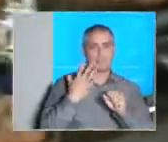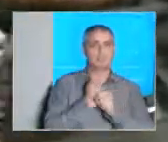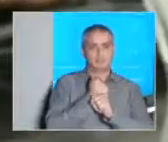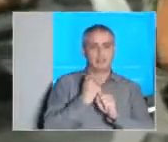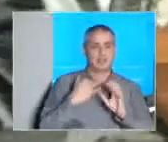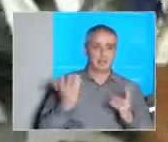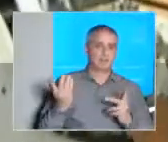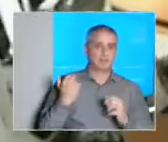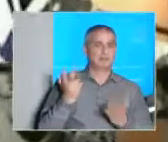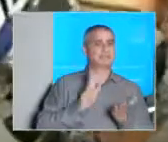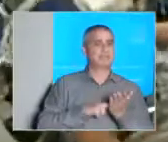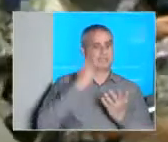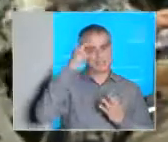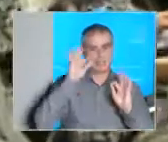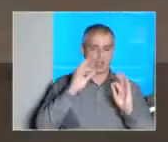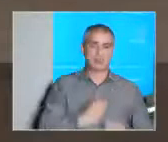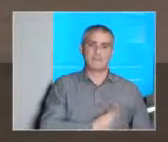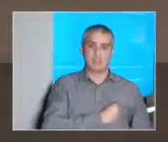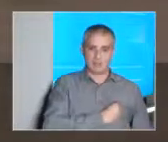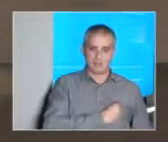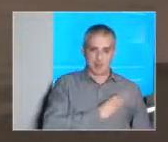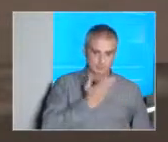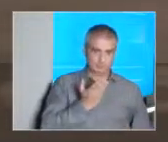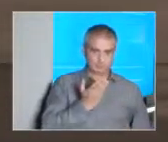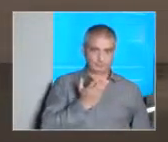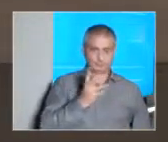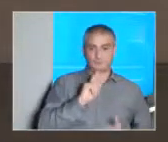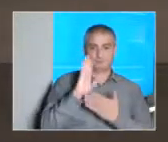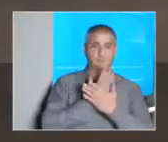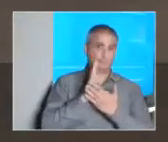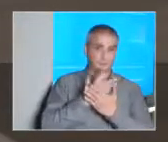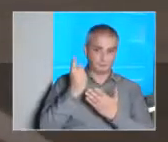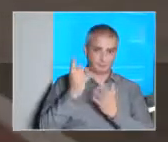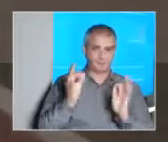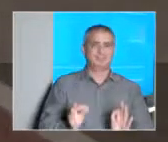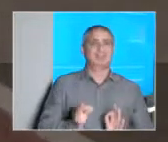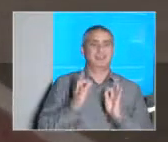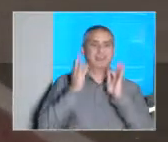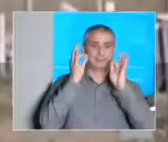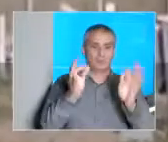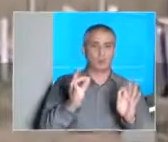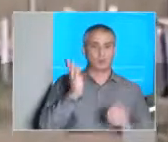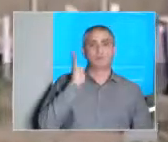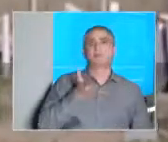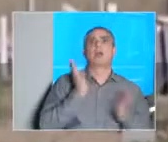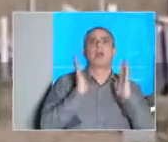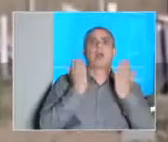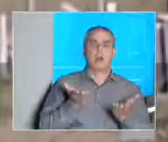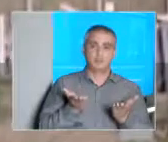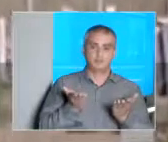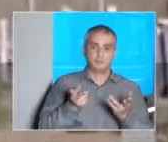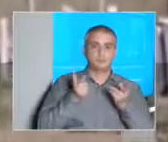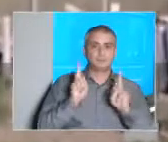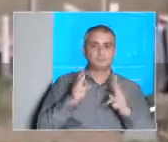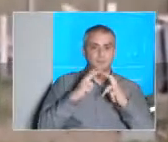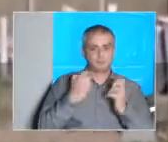נצליח להביא את הצדק, את ההיגיון ואת החמלה למחליטים, שידחו את הגזירה הרעה הזו,